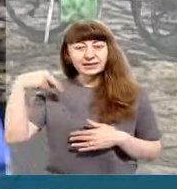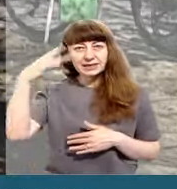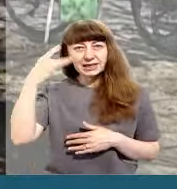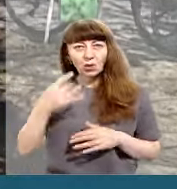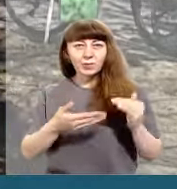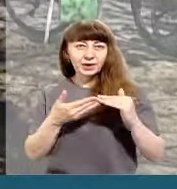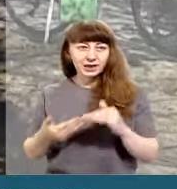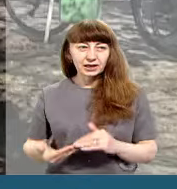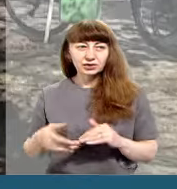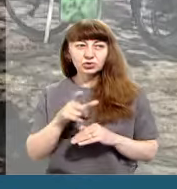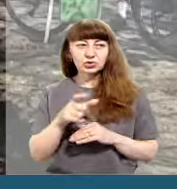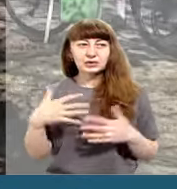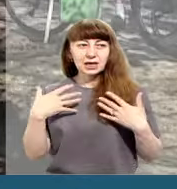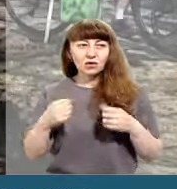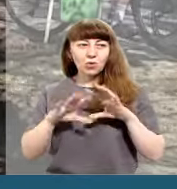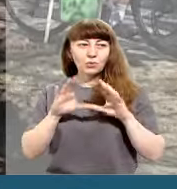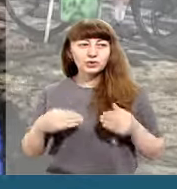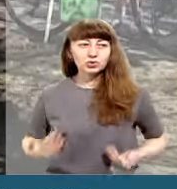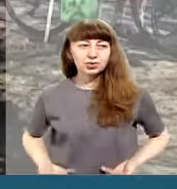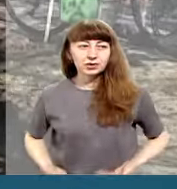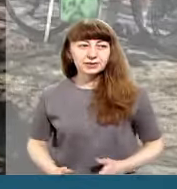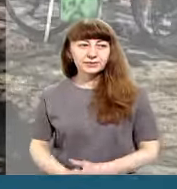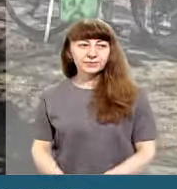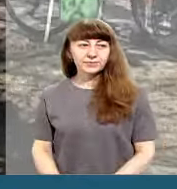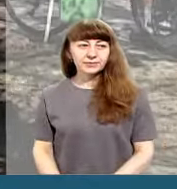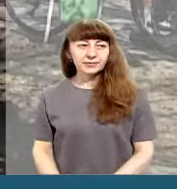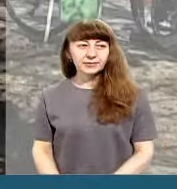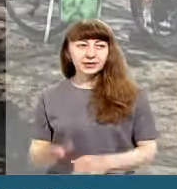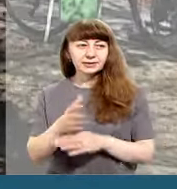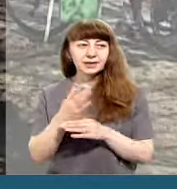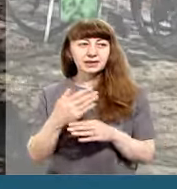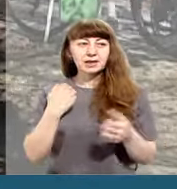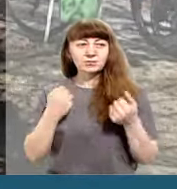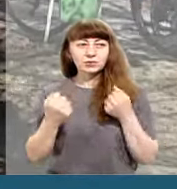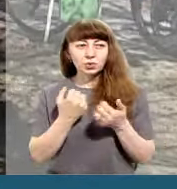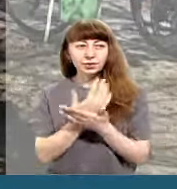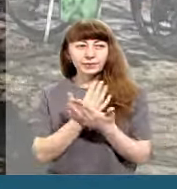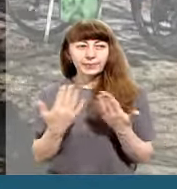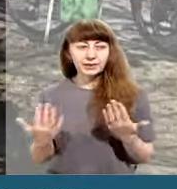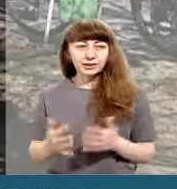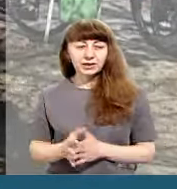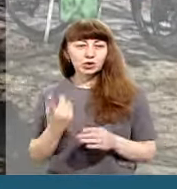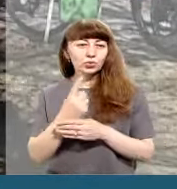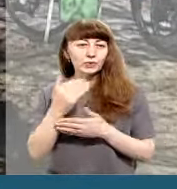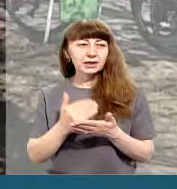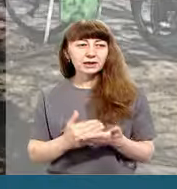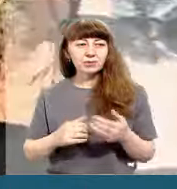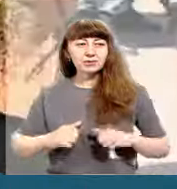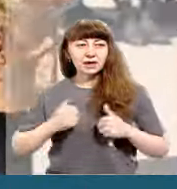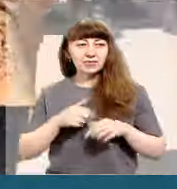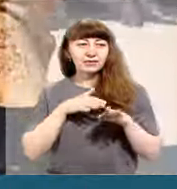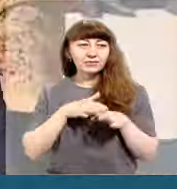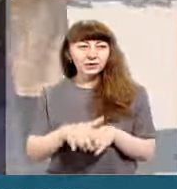о привлечении людей к здоровому образу жизни. Поэтому с отделом спорта мы эту программу стараемся